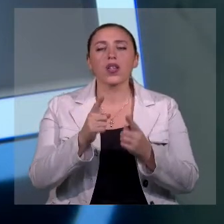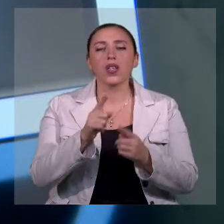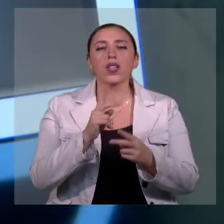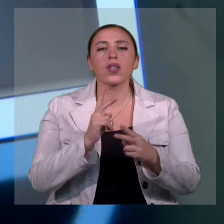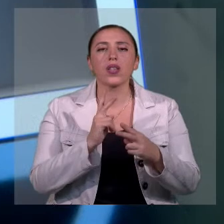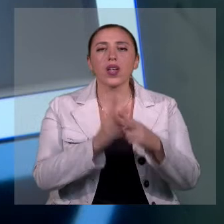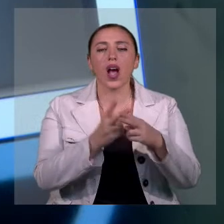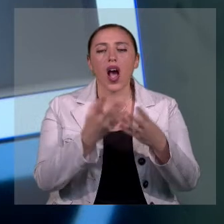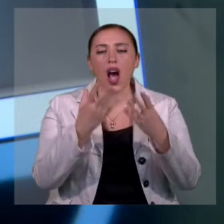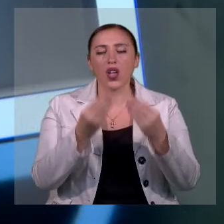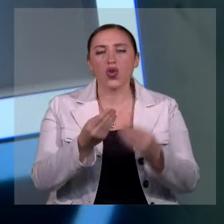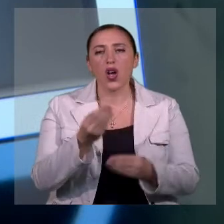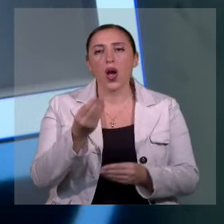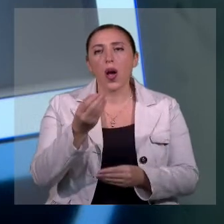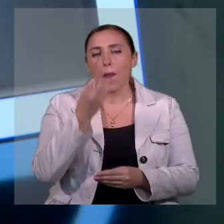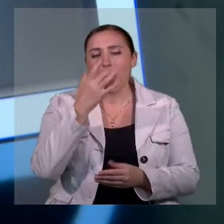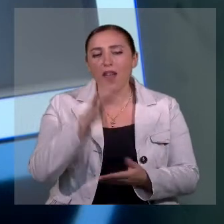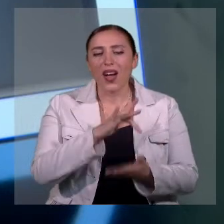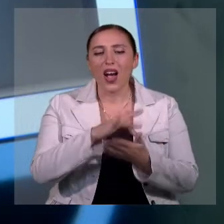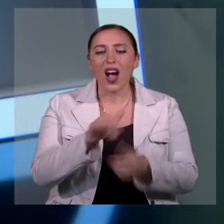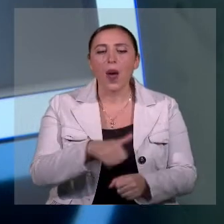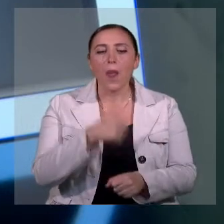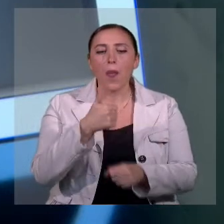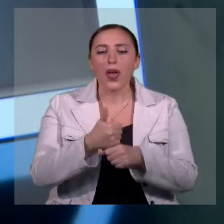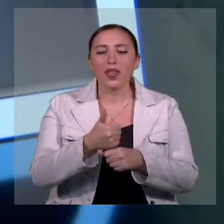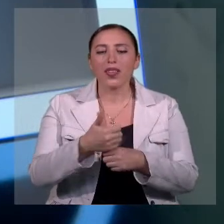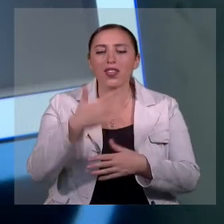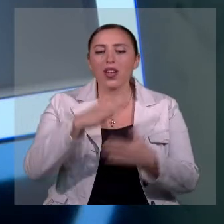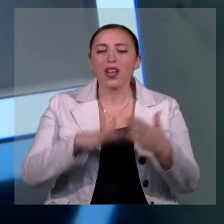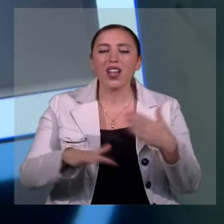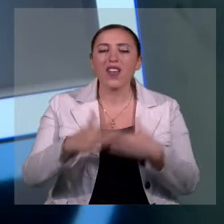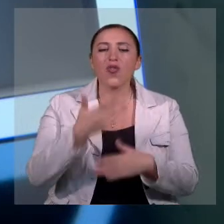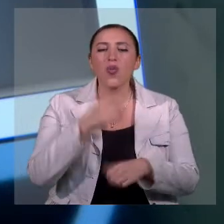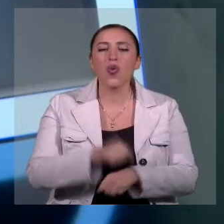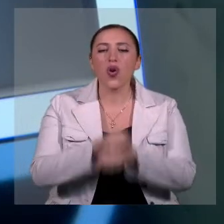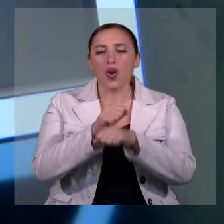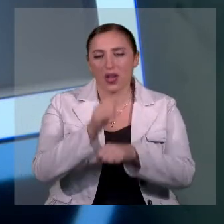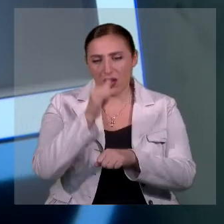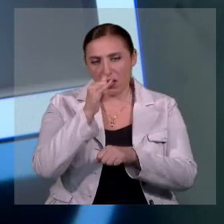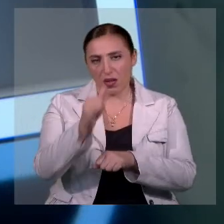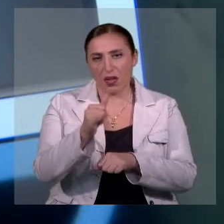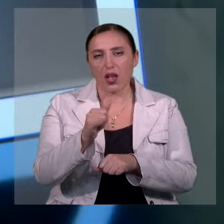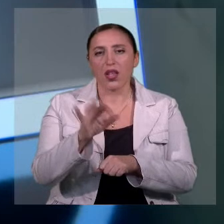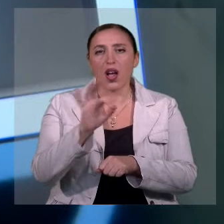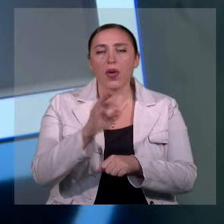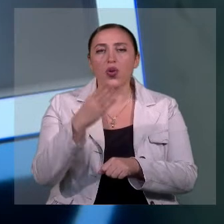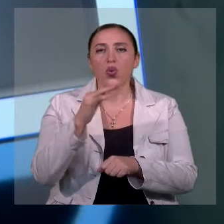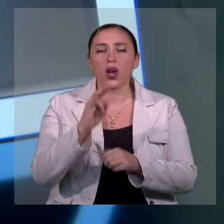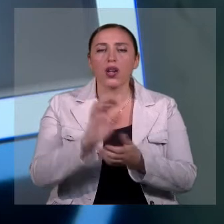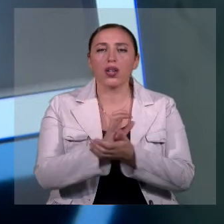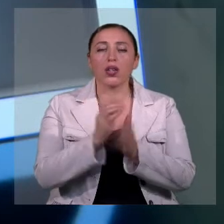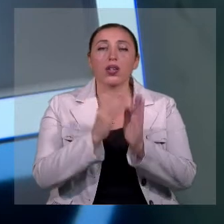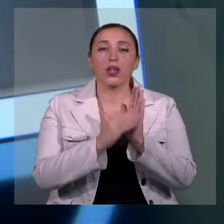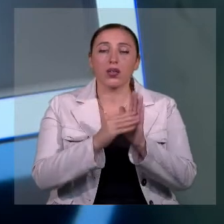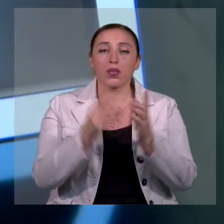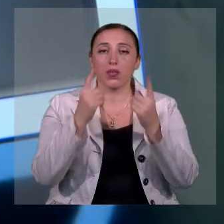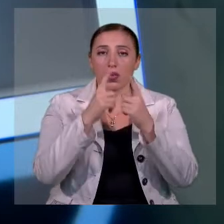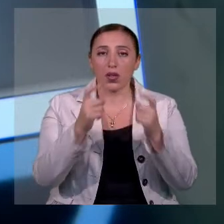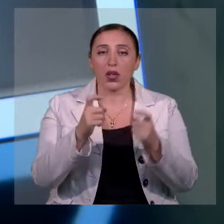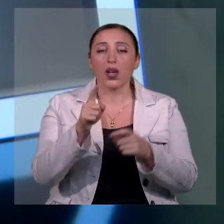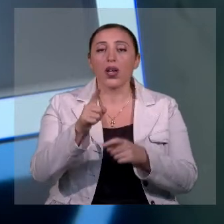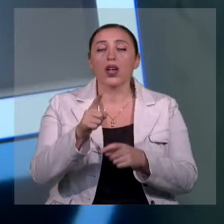կանխել այսօր Բաքվի քաղաքապետարանի շենքի առջև նախատեսված ողոքի ակցիան, հաղորդում է Թուրան գործակալությունը։